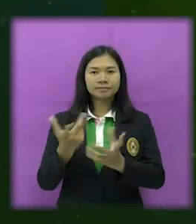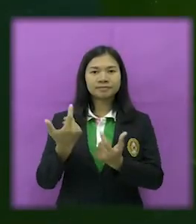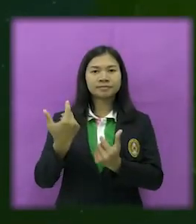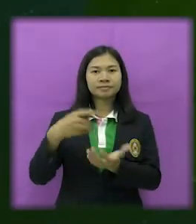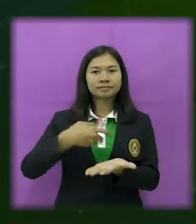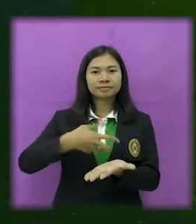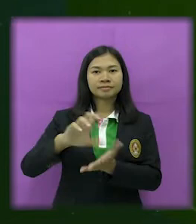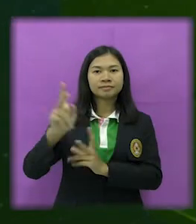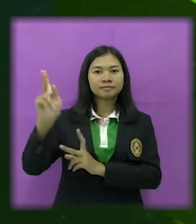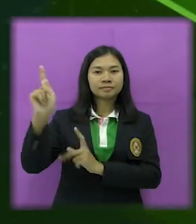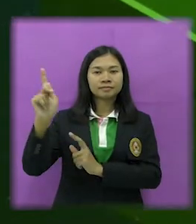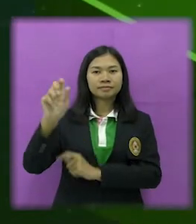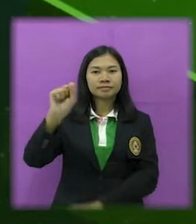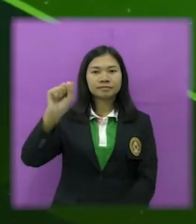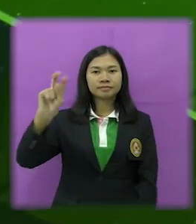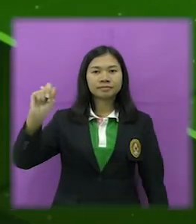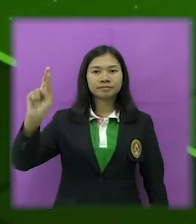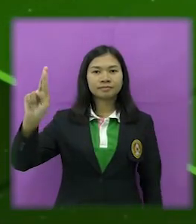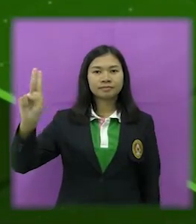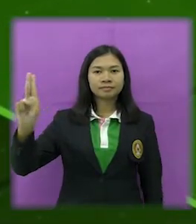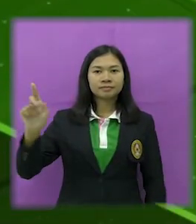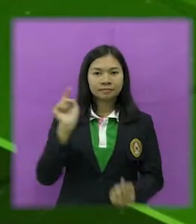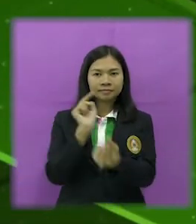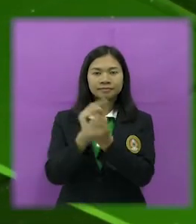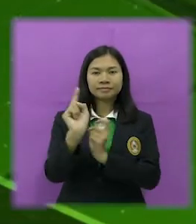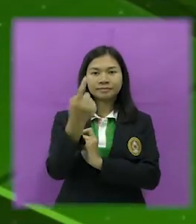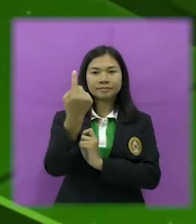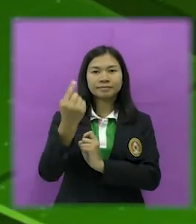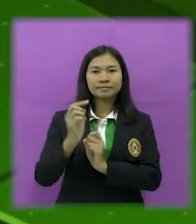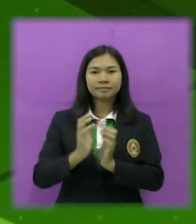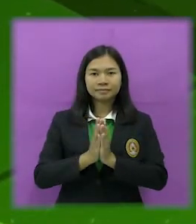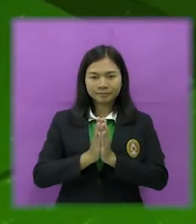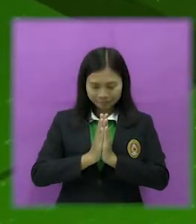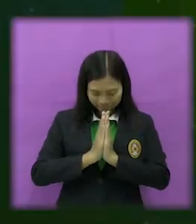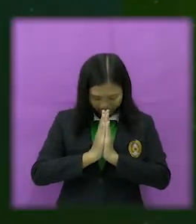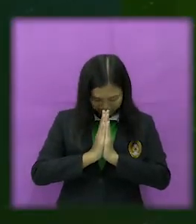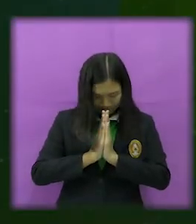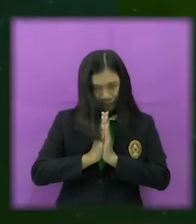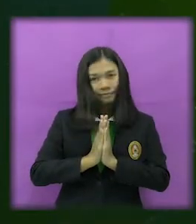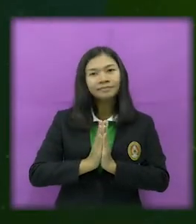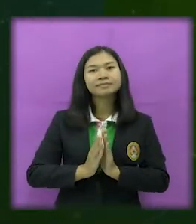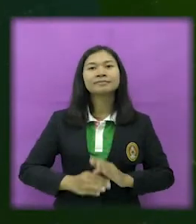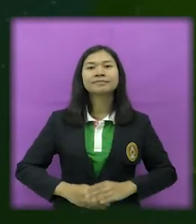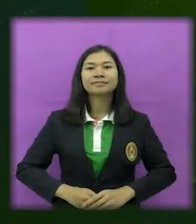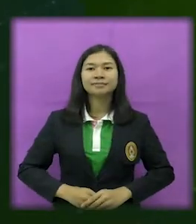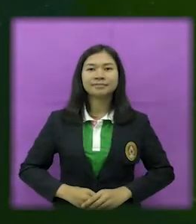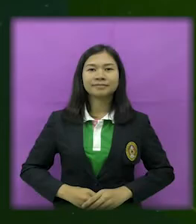ของการรายงานข่าว SNRU News แล้วนะคะพบกันใหม่ในครั้งต่อไปสวัสดีค่ะ